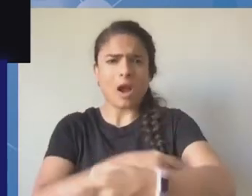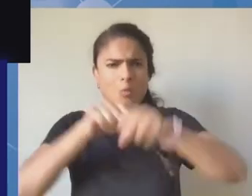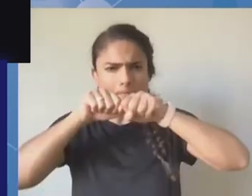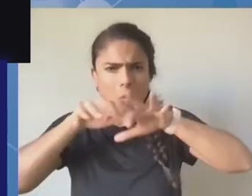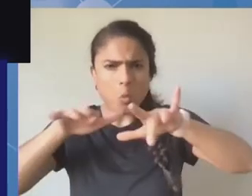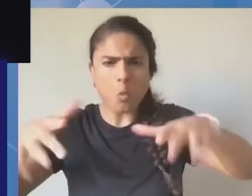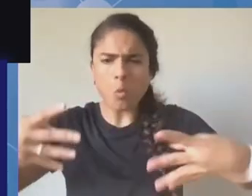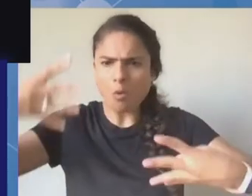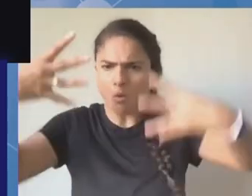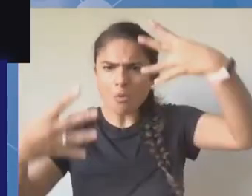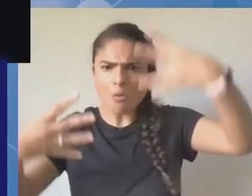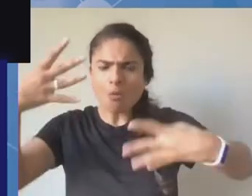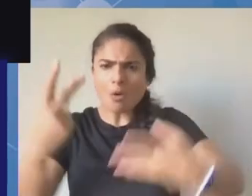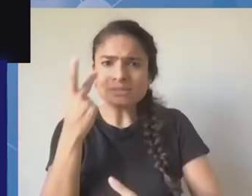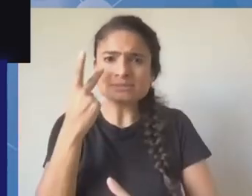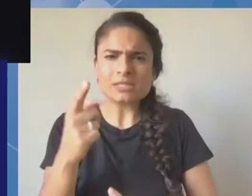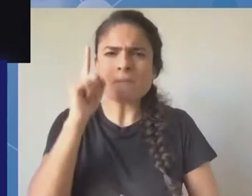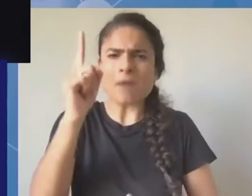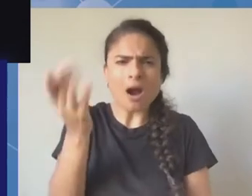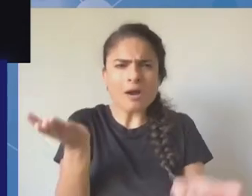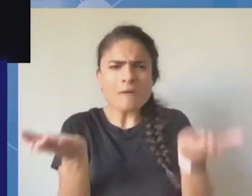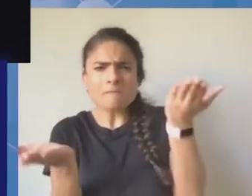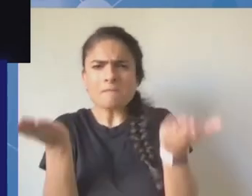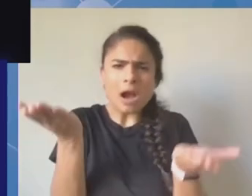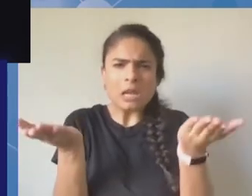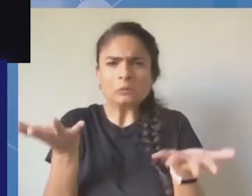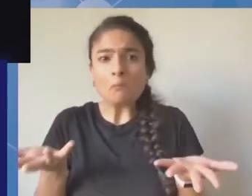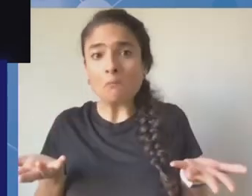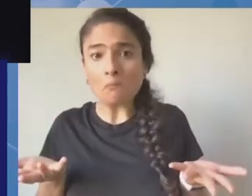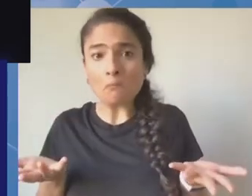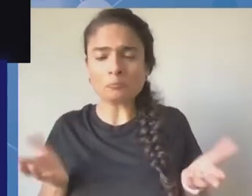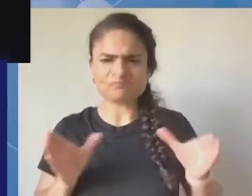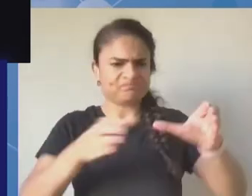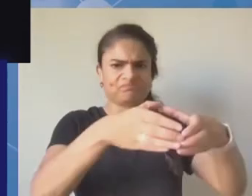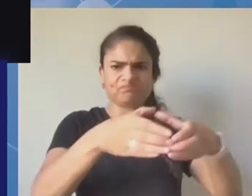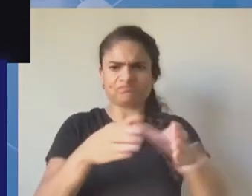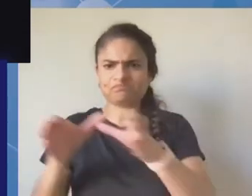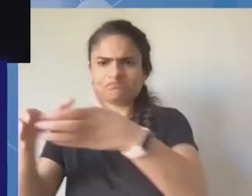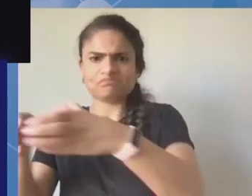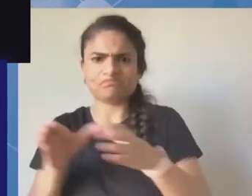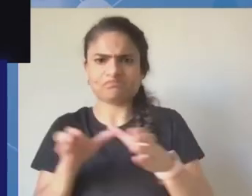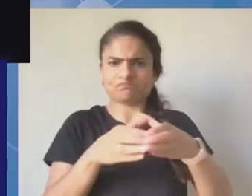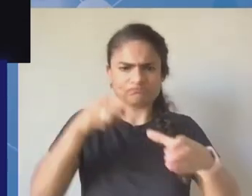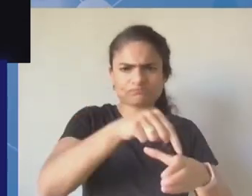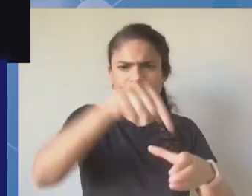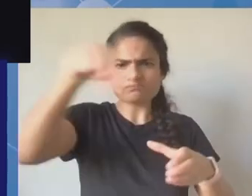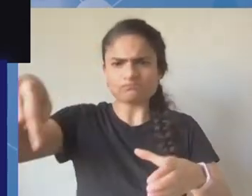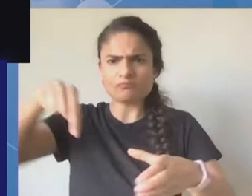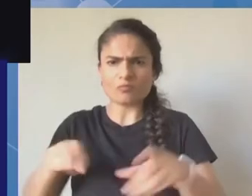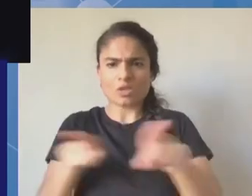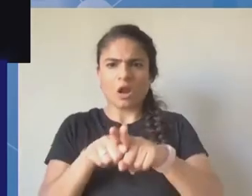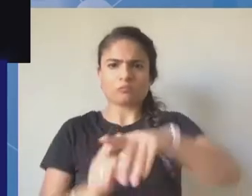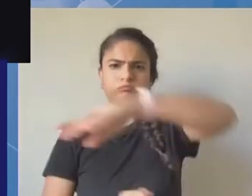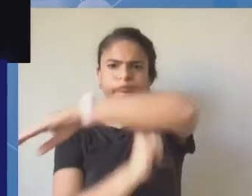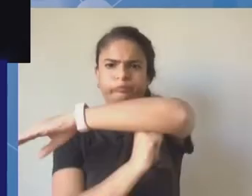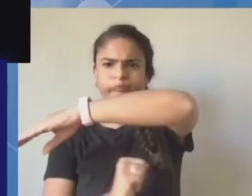全给大家完全公开和充满了民主，我们想把形成这样的一些法